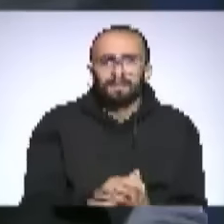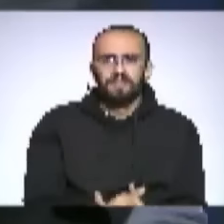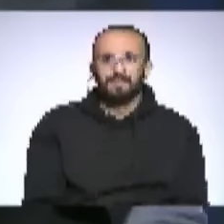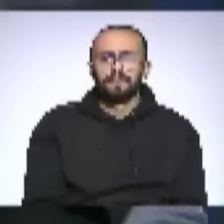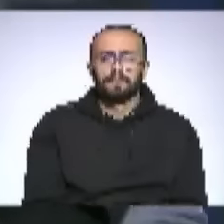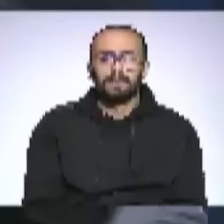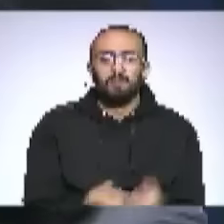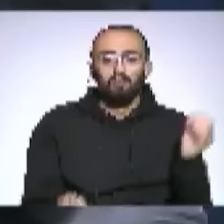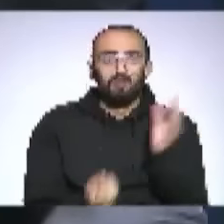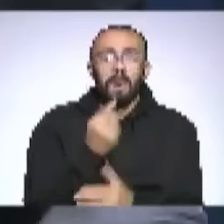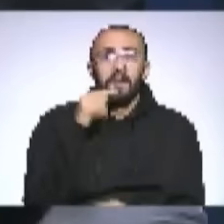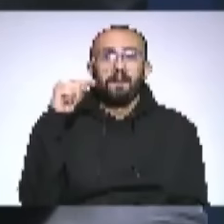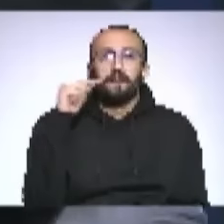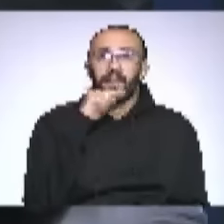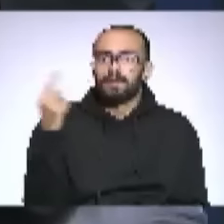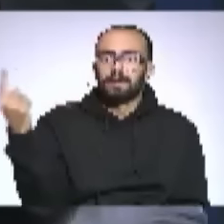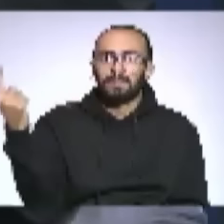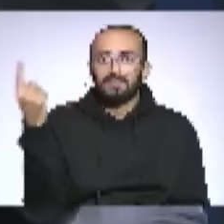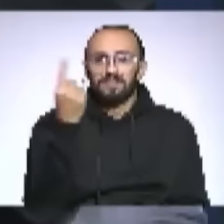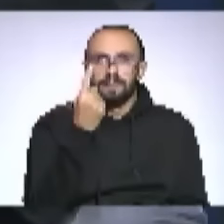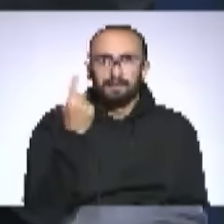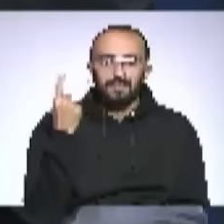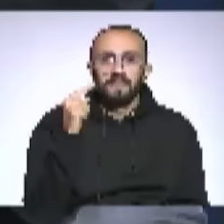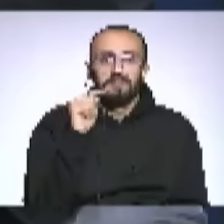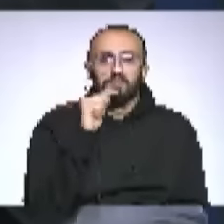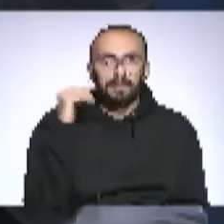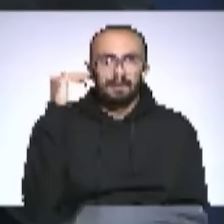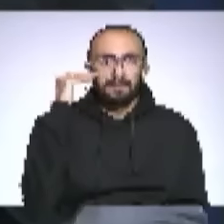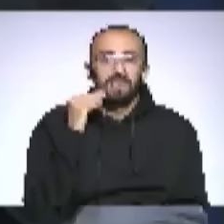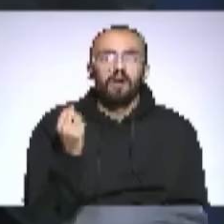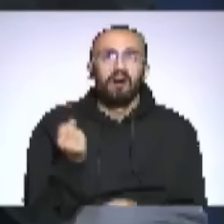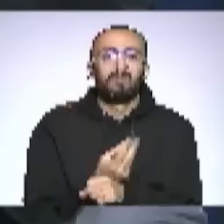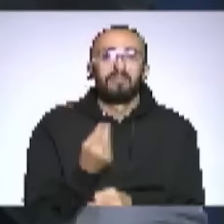وفجاه دخلت البيت امراه